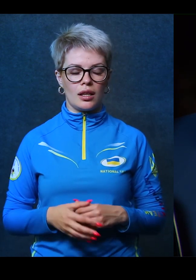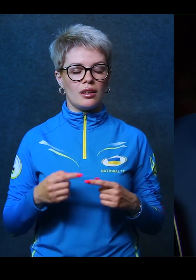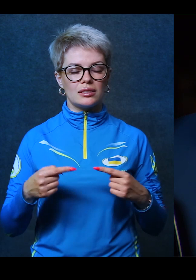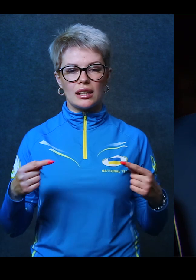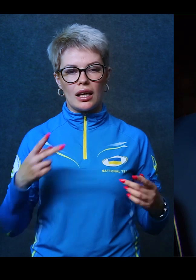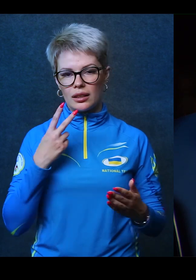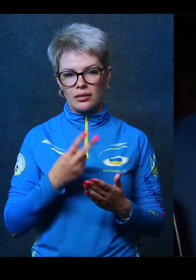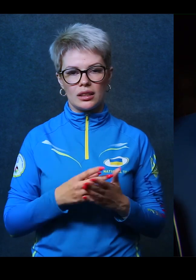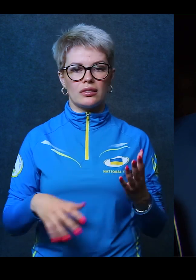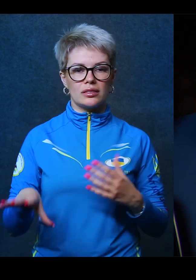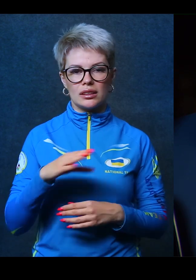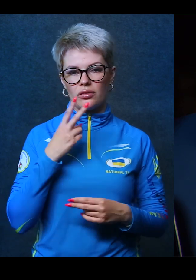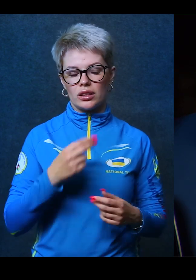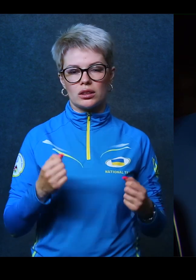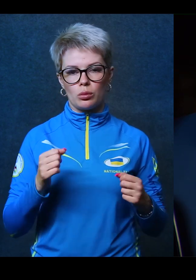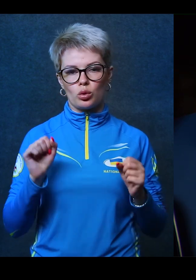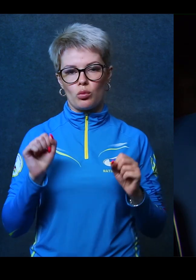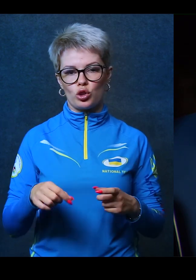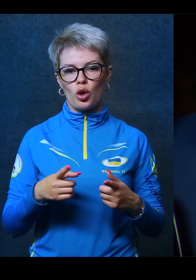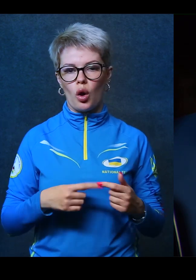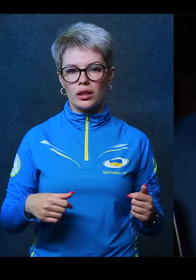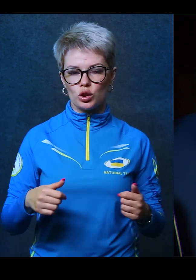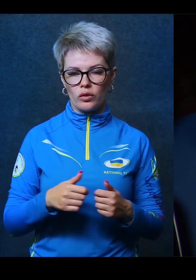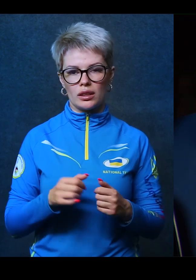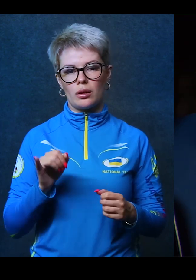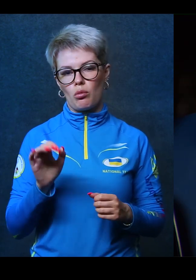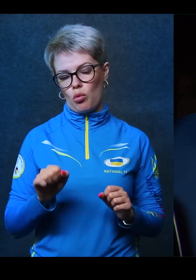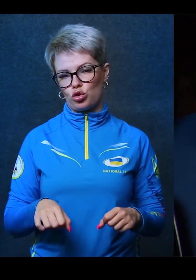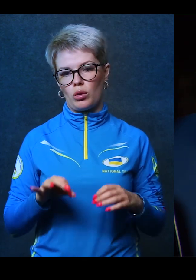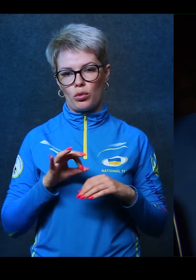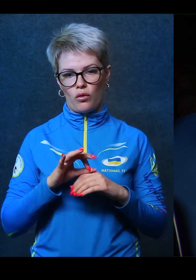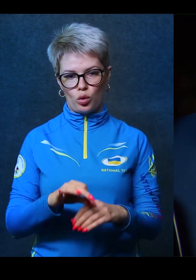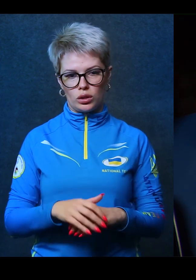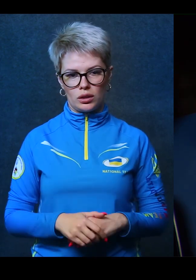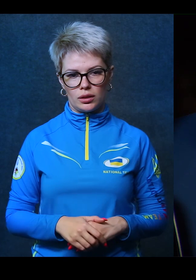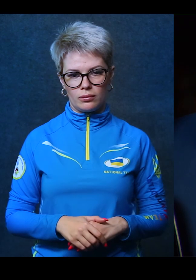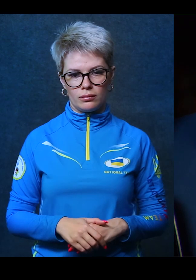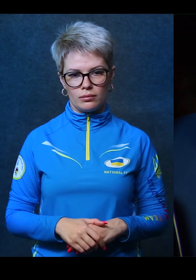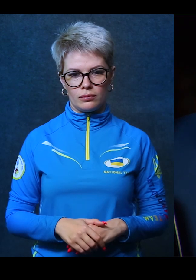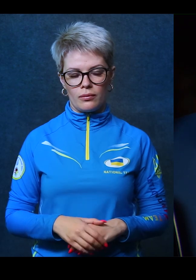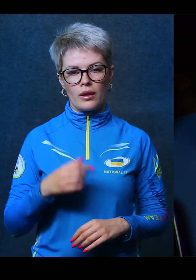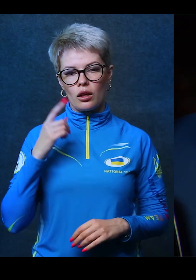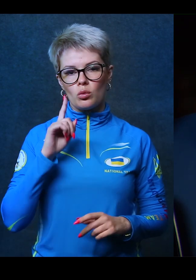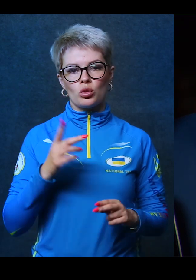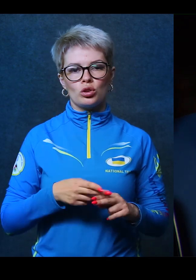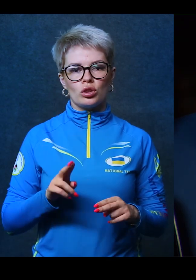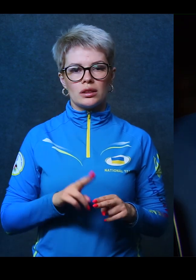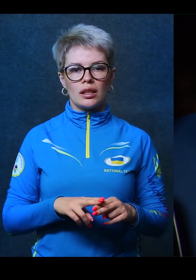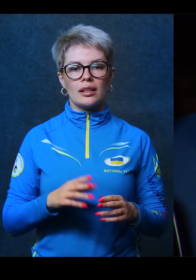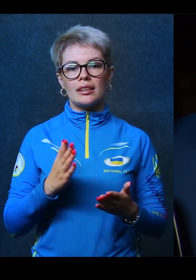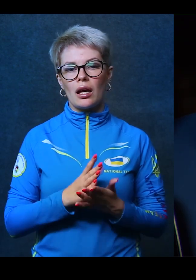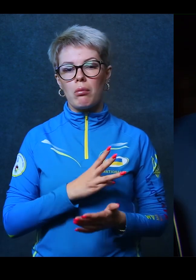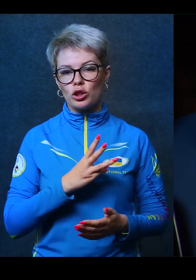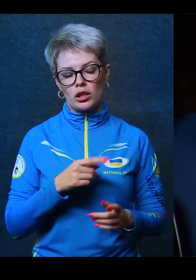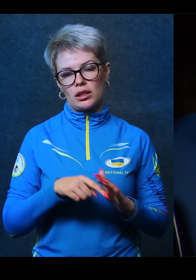Всілякі всі види спорту можна організувати і можна проводити. Я думаю, що це є